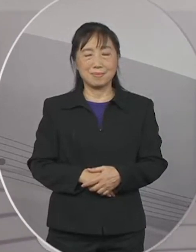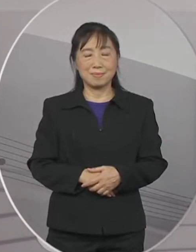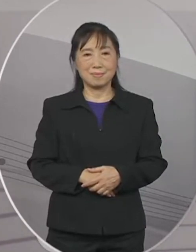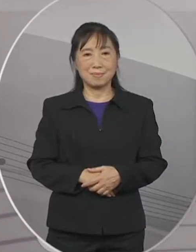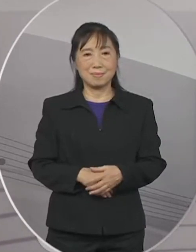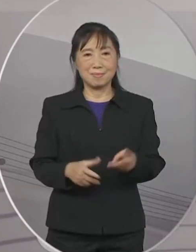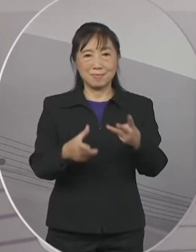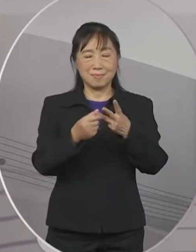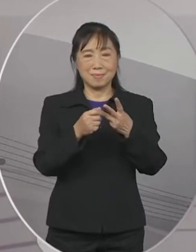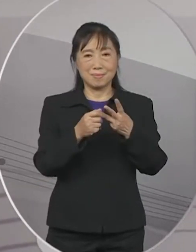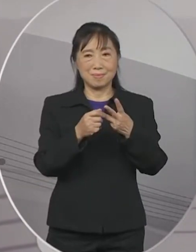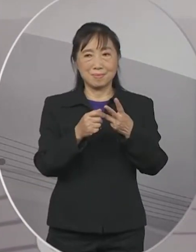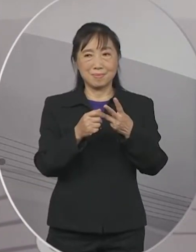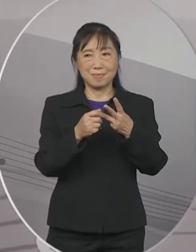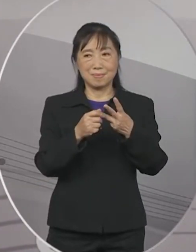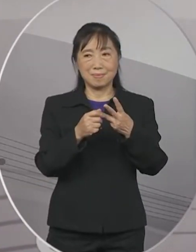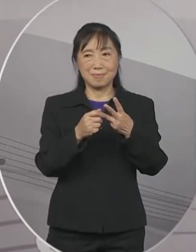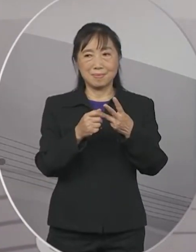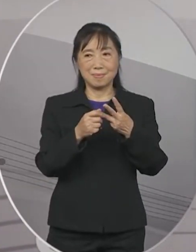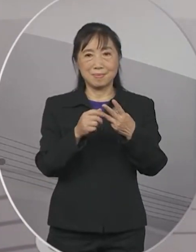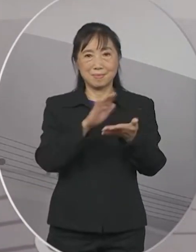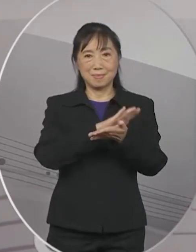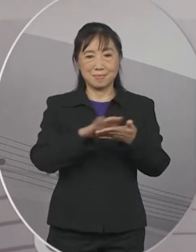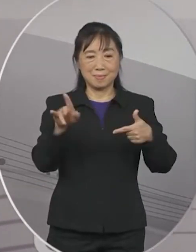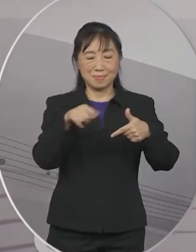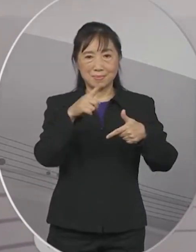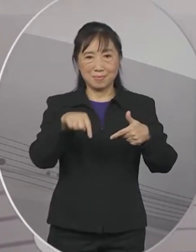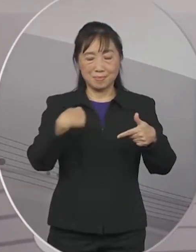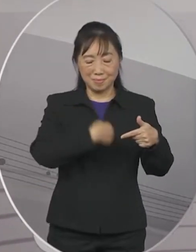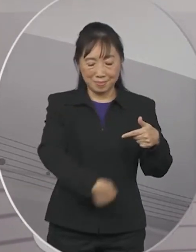然后净化身体，